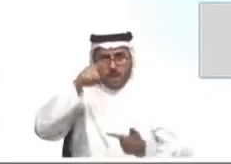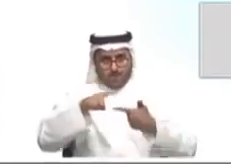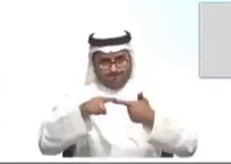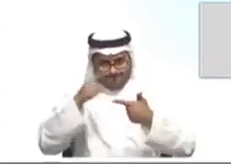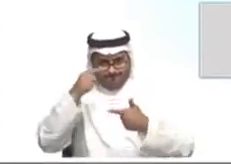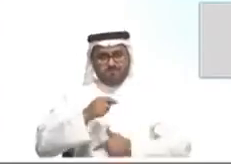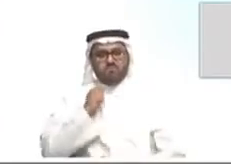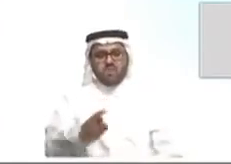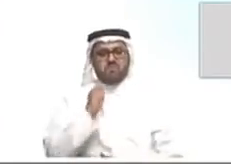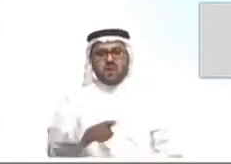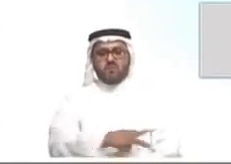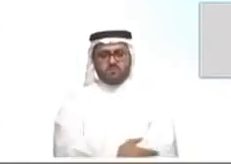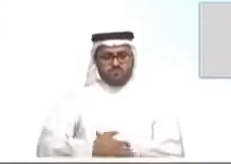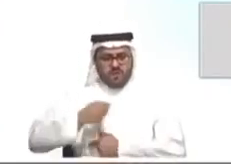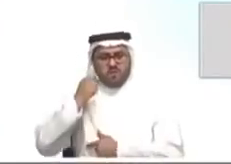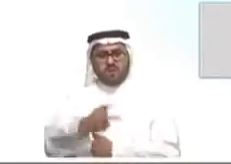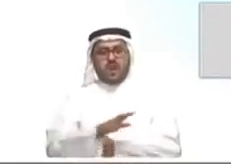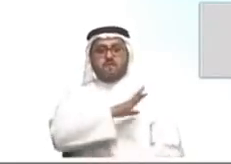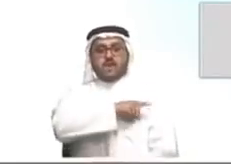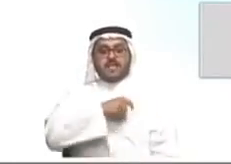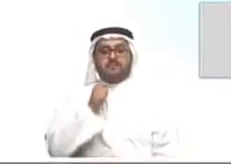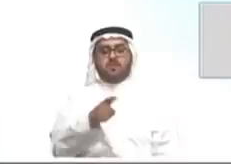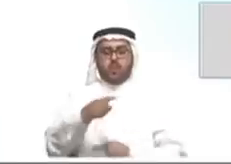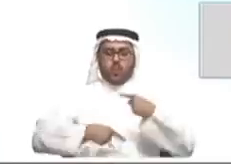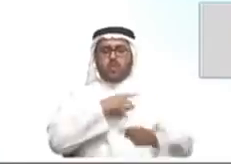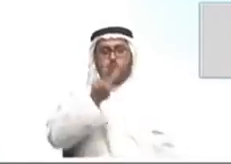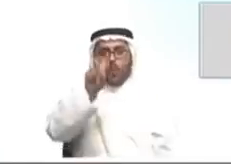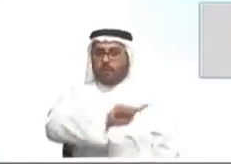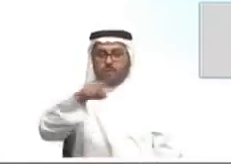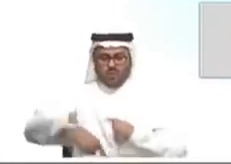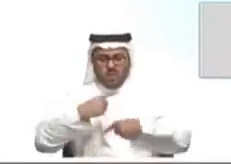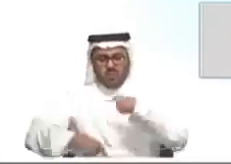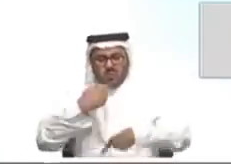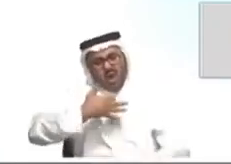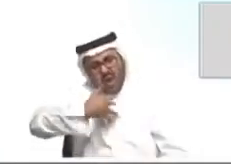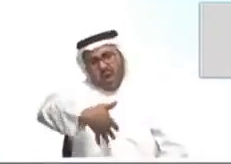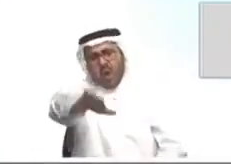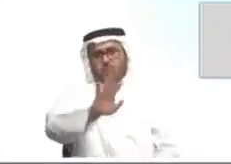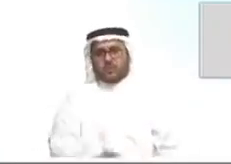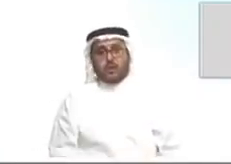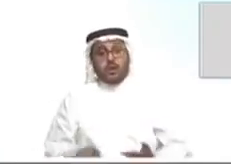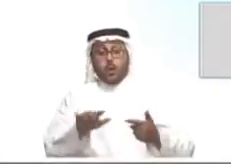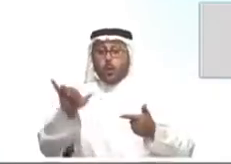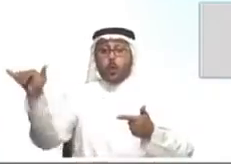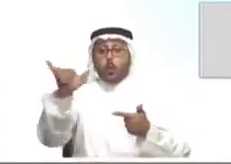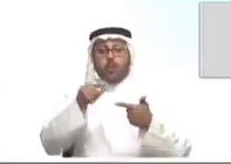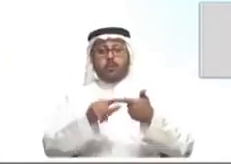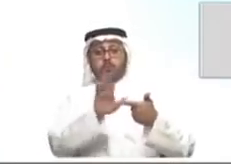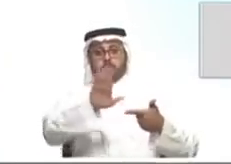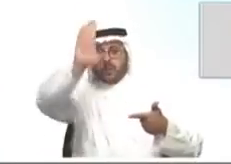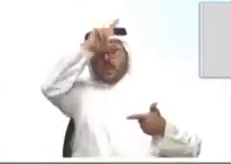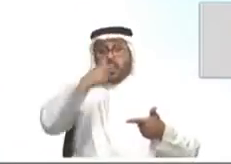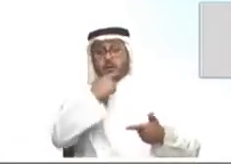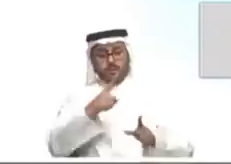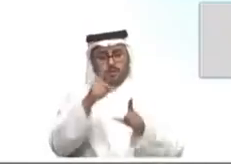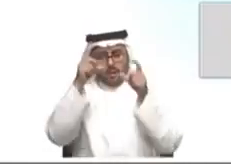أكدت هذه القمة على الدعم الكبير للقضية الفلسطينية على أساس أنها قضية محورية للأمة العربية بقيادة المملكة